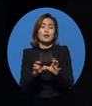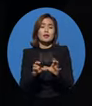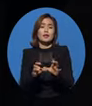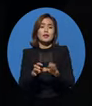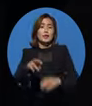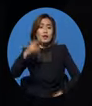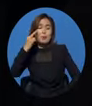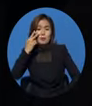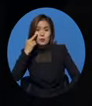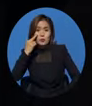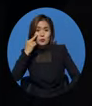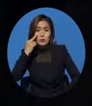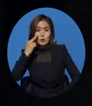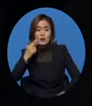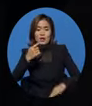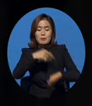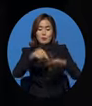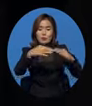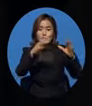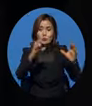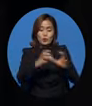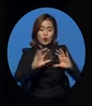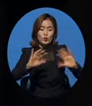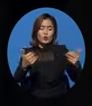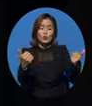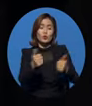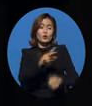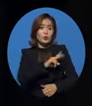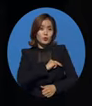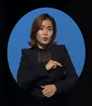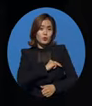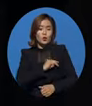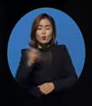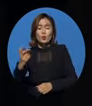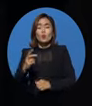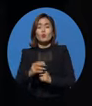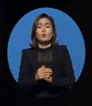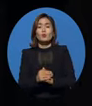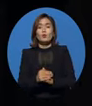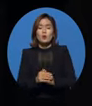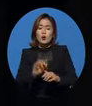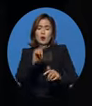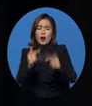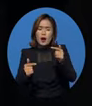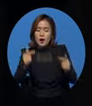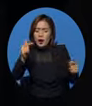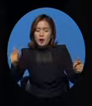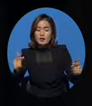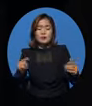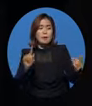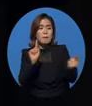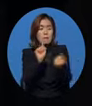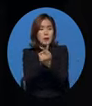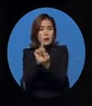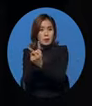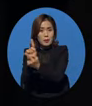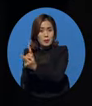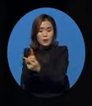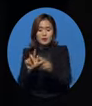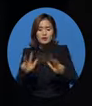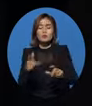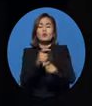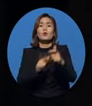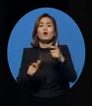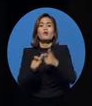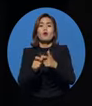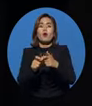미국의 민주당의 국회의원들과 또 정부는 정부 대로 다각적인 통로를 가지고 어 지금보다는 훨씬